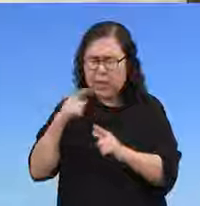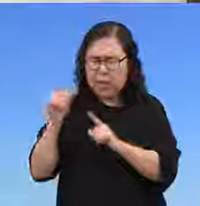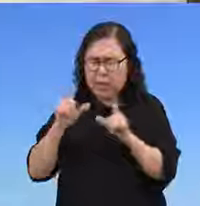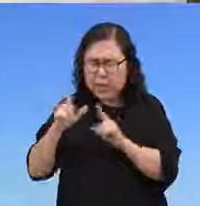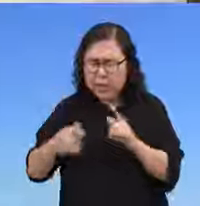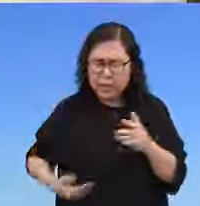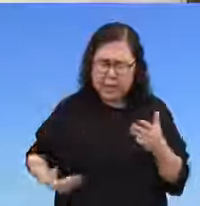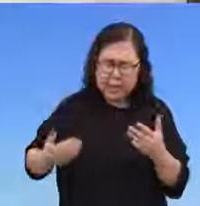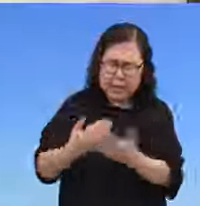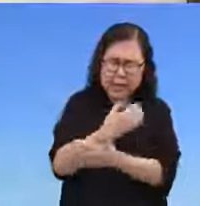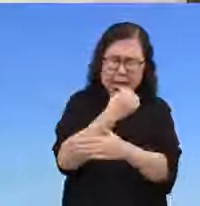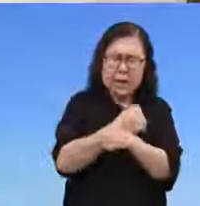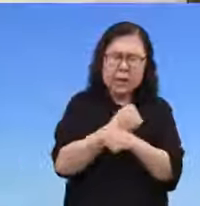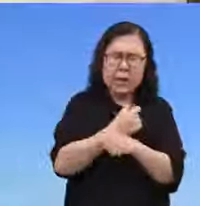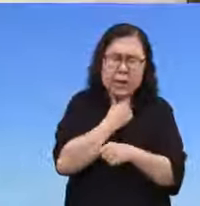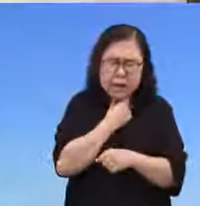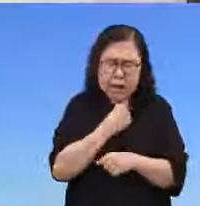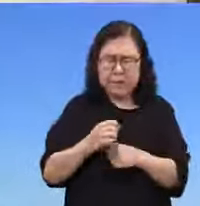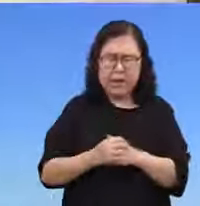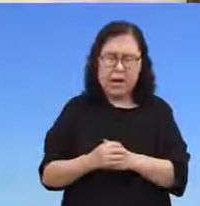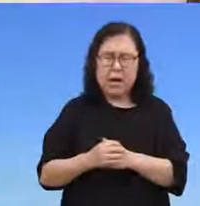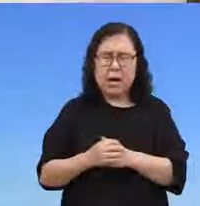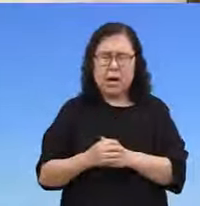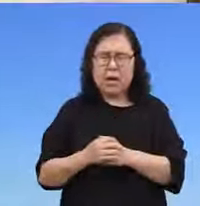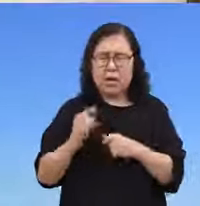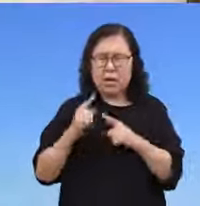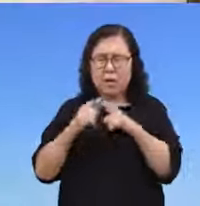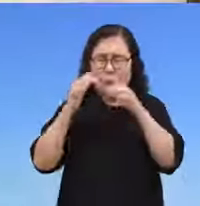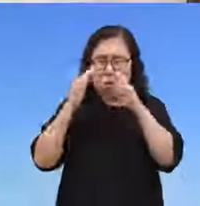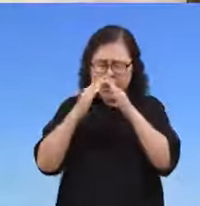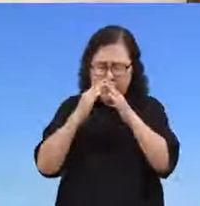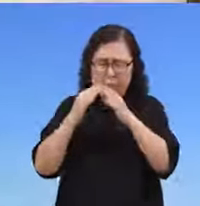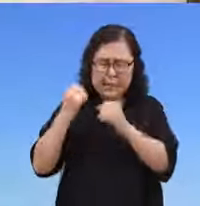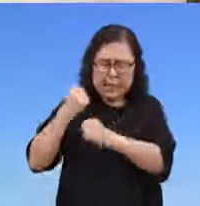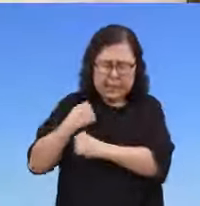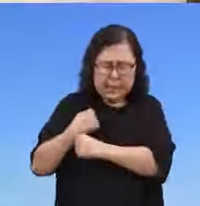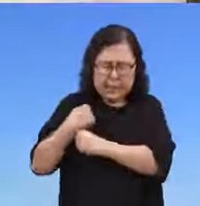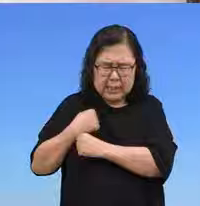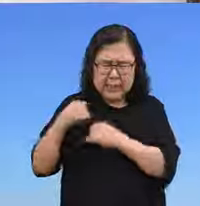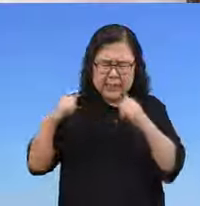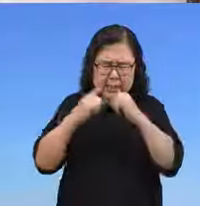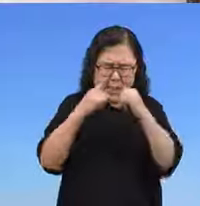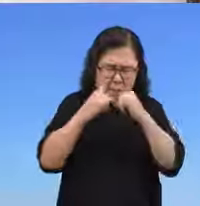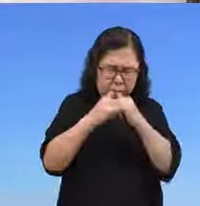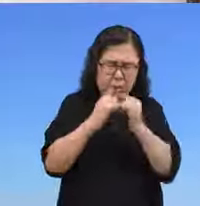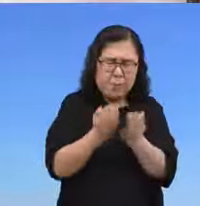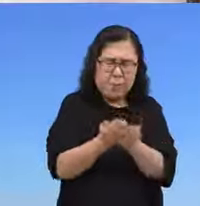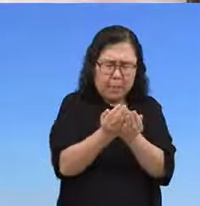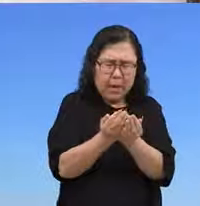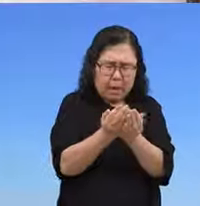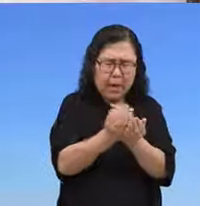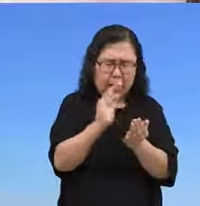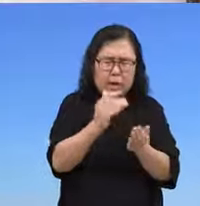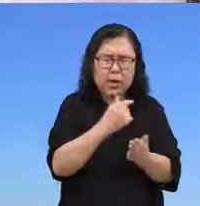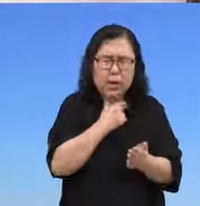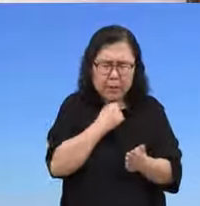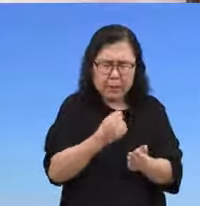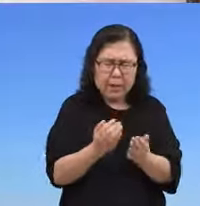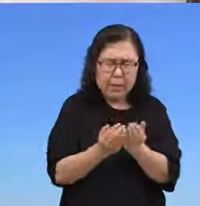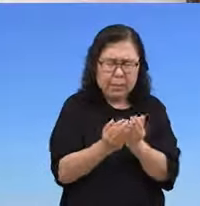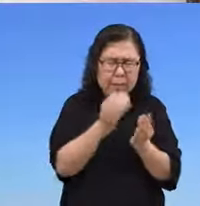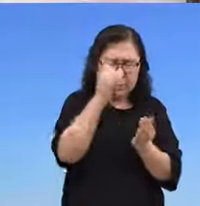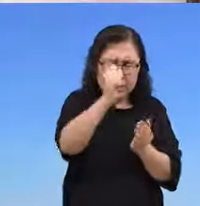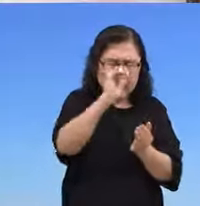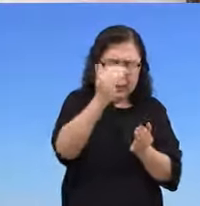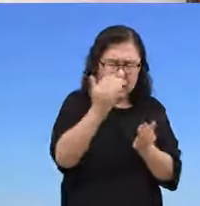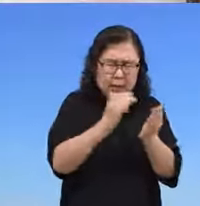원합니다. 하나님, 교회가 더 이상 유람선이 아니라 전투함이 되기를 원합니다. 함장 되시는